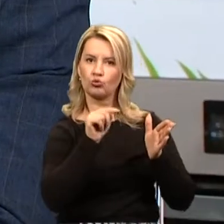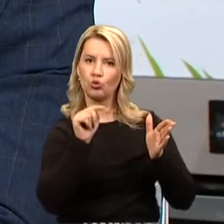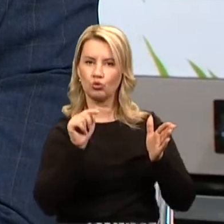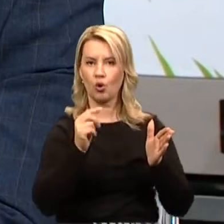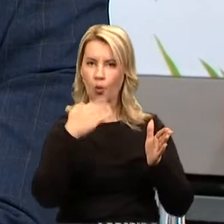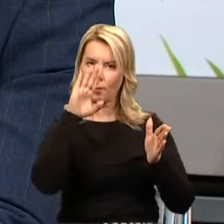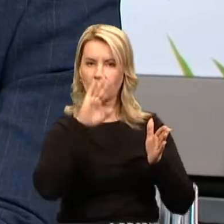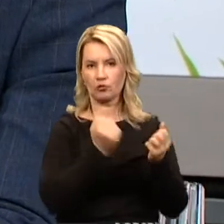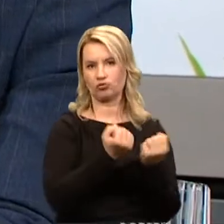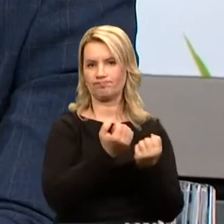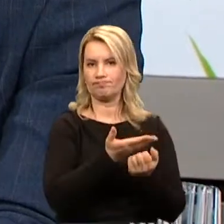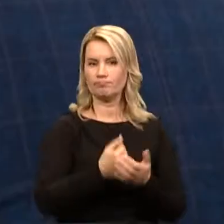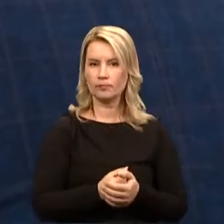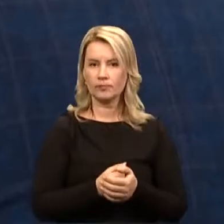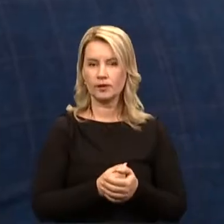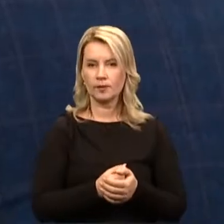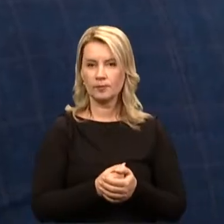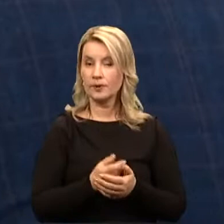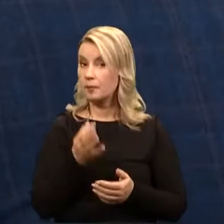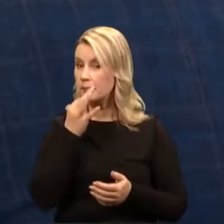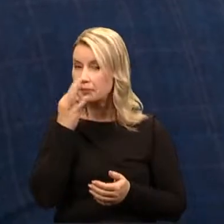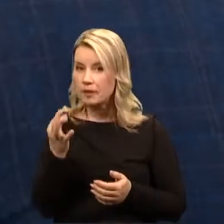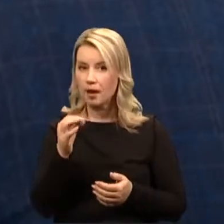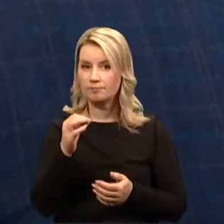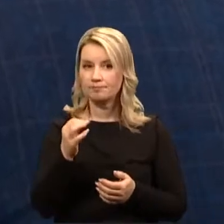Jakým způsobem dětem zajistit zdravotní pojištění?